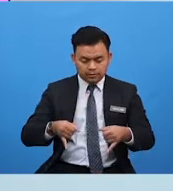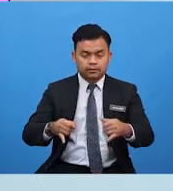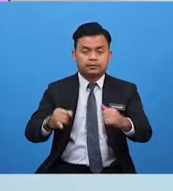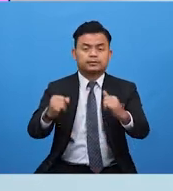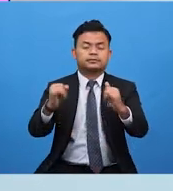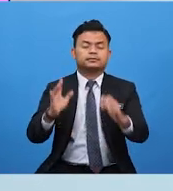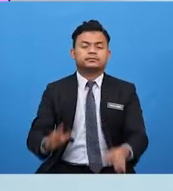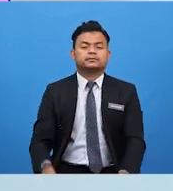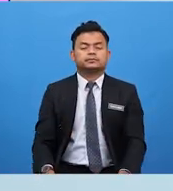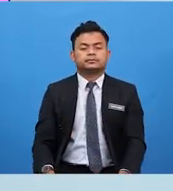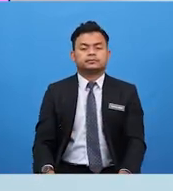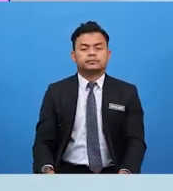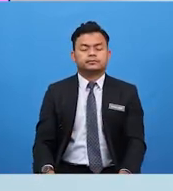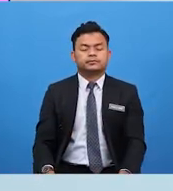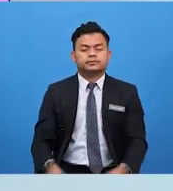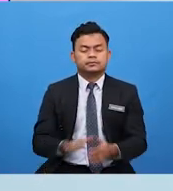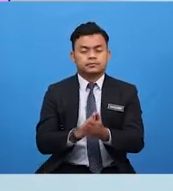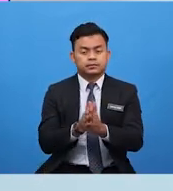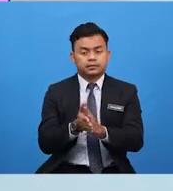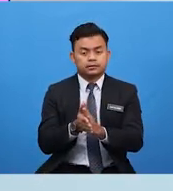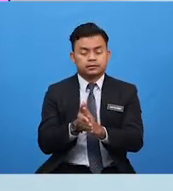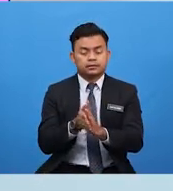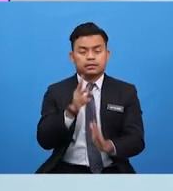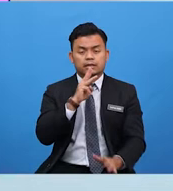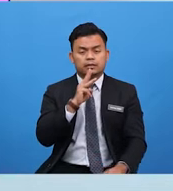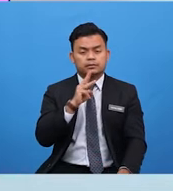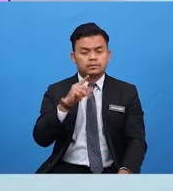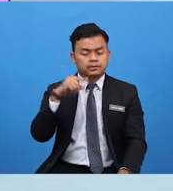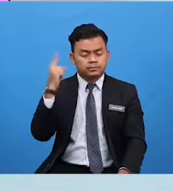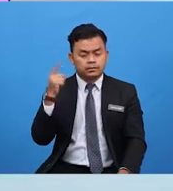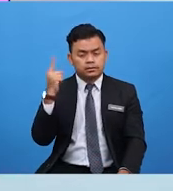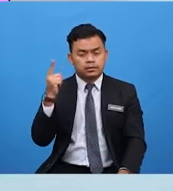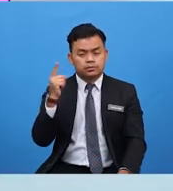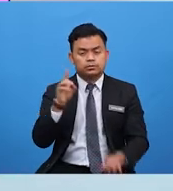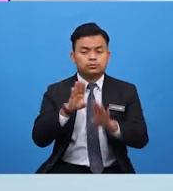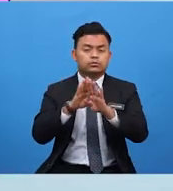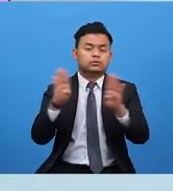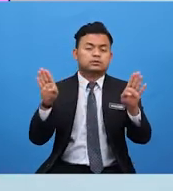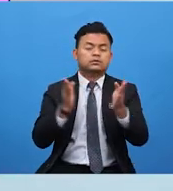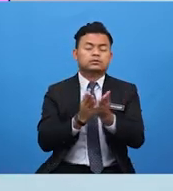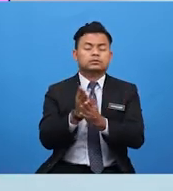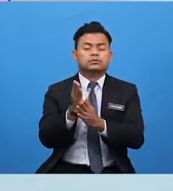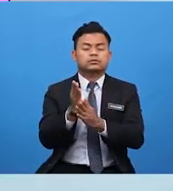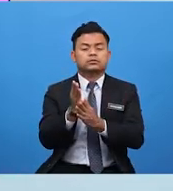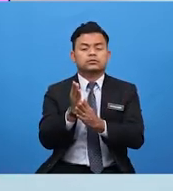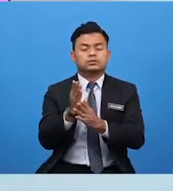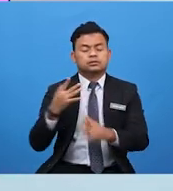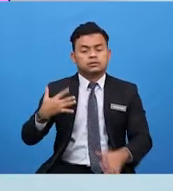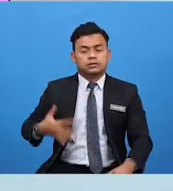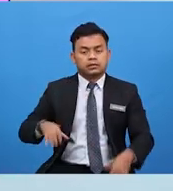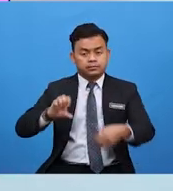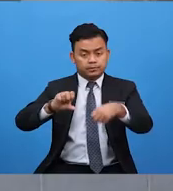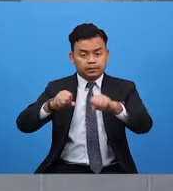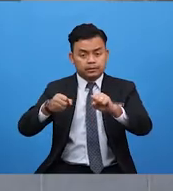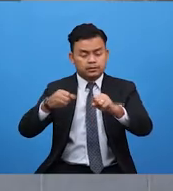sentiasa dibuka. Kain perlu dibilas sehingga tiada lagi sisa warna yang terperangkap pada kain.